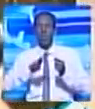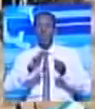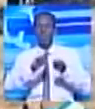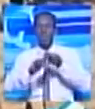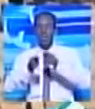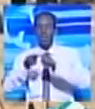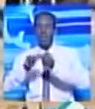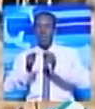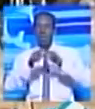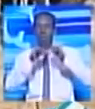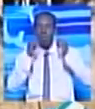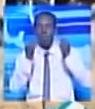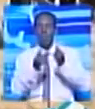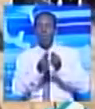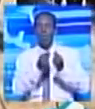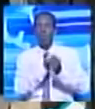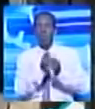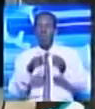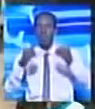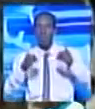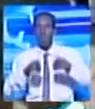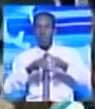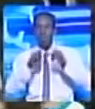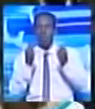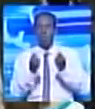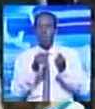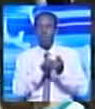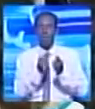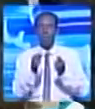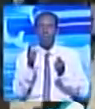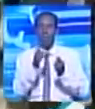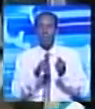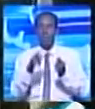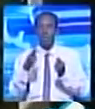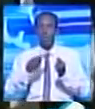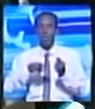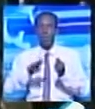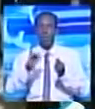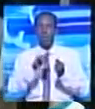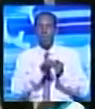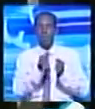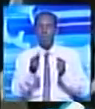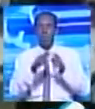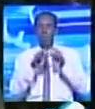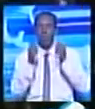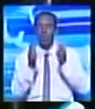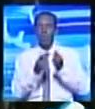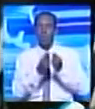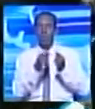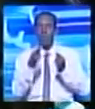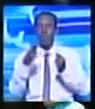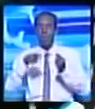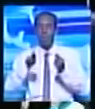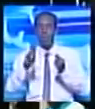raid permet aux militaires, après une fatigue extrême, de tester leurs habiletés et capacités à commander malgré l'épuisement. Durant ce raid, qui va